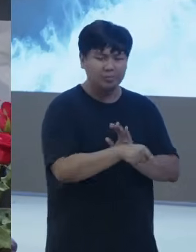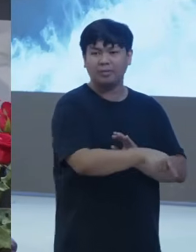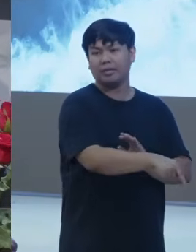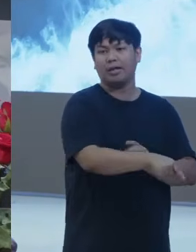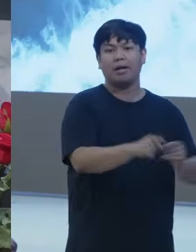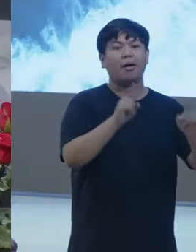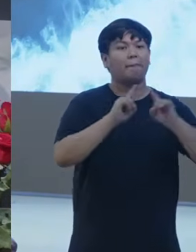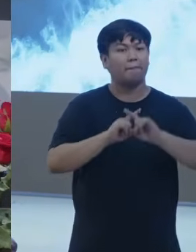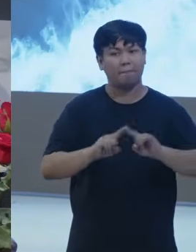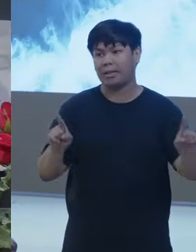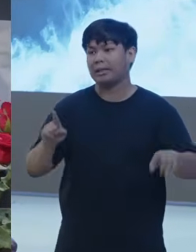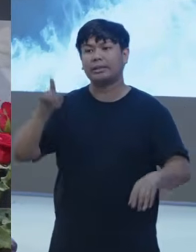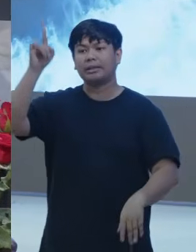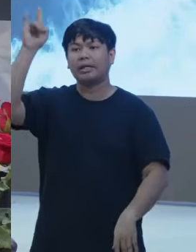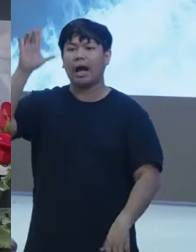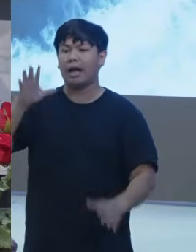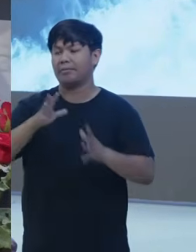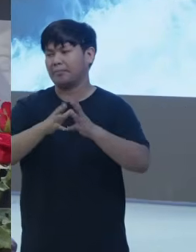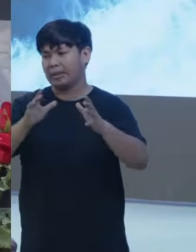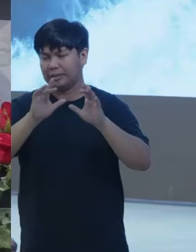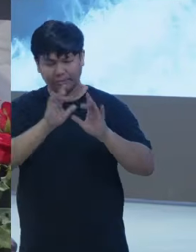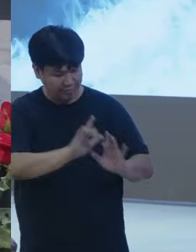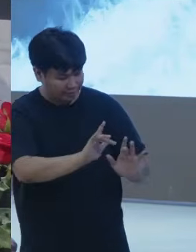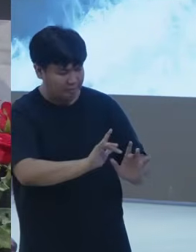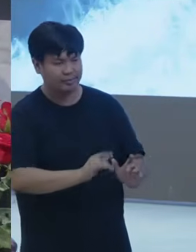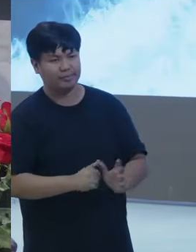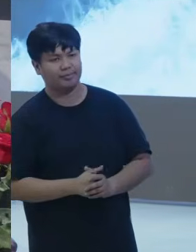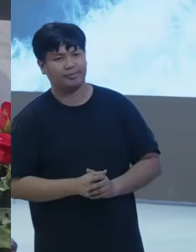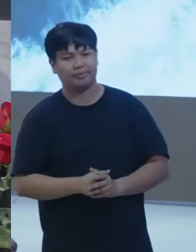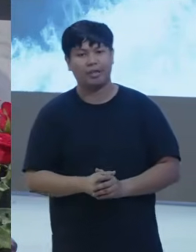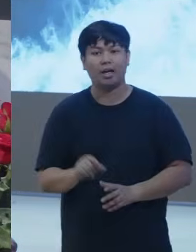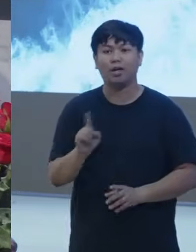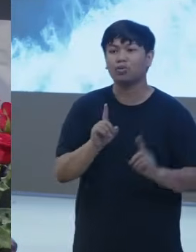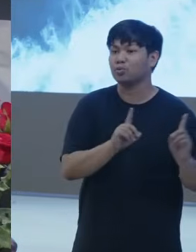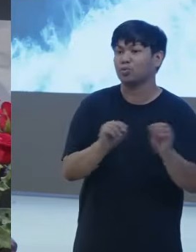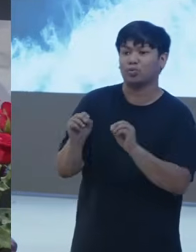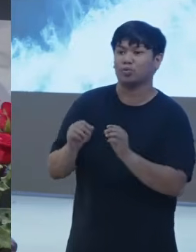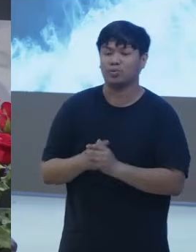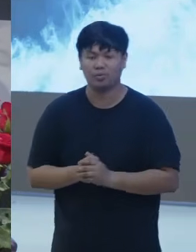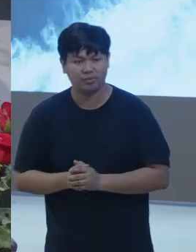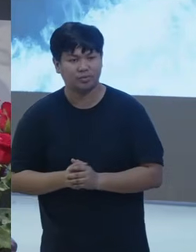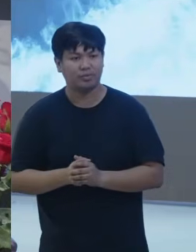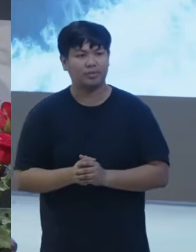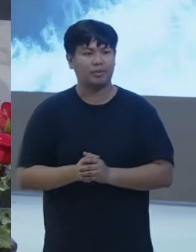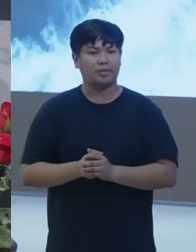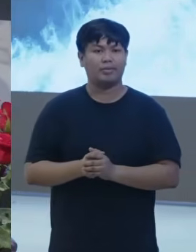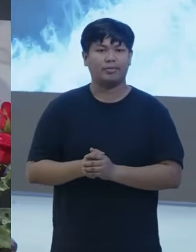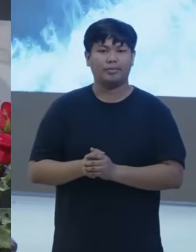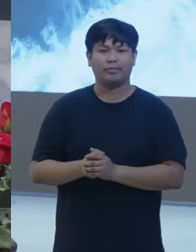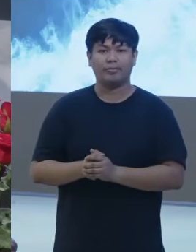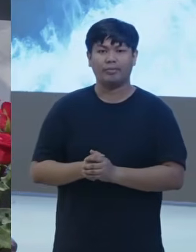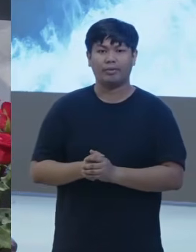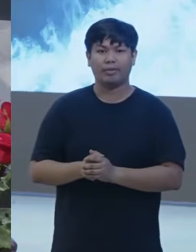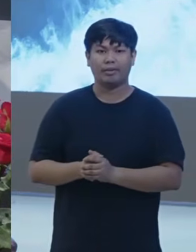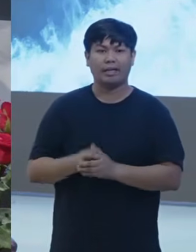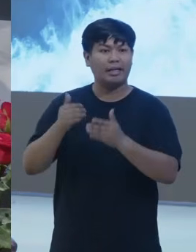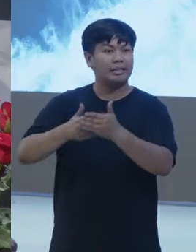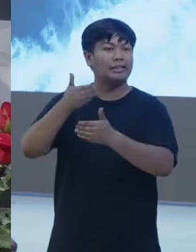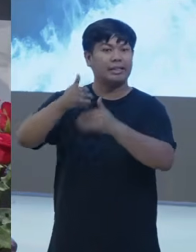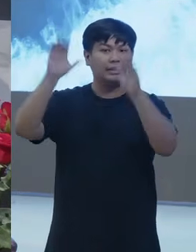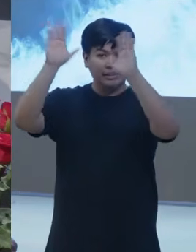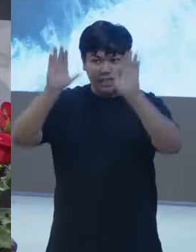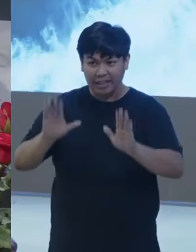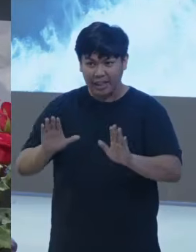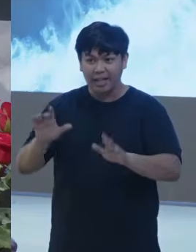Pero hindi siya pinatay ng Panginoon. Anong ginawa ng Diyos sa kanya? Next Sunday po yun.